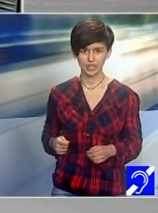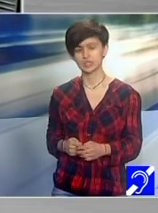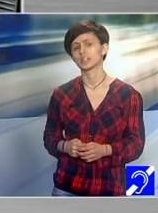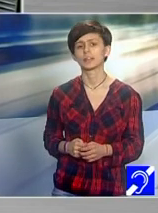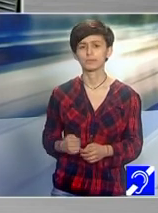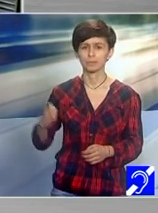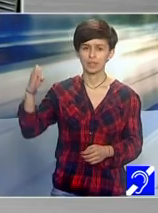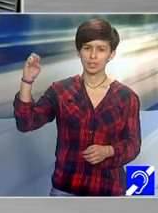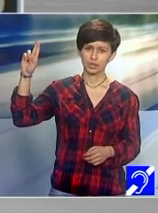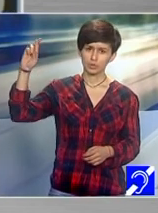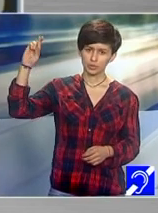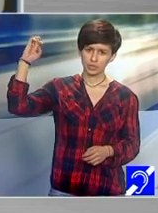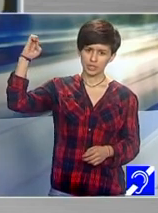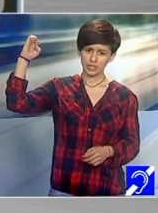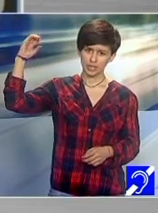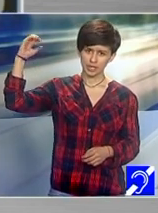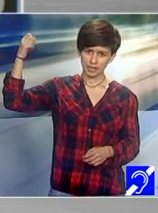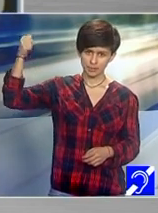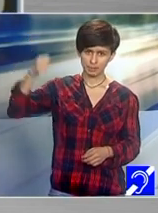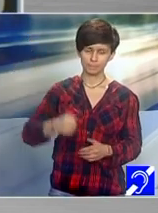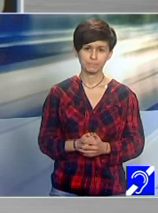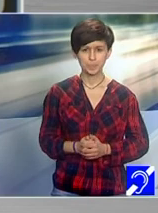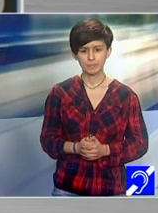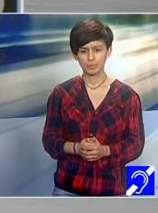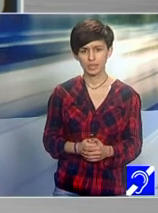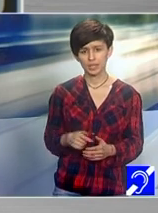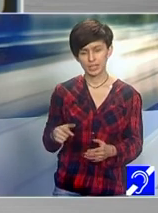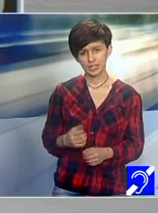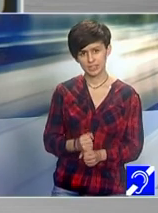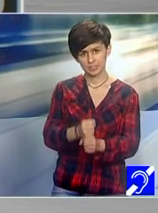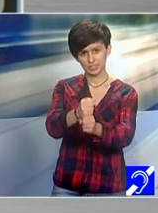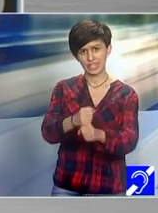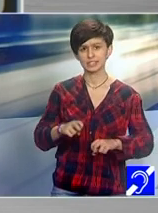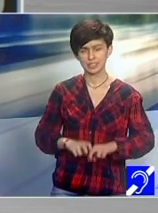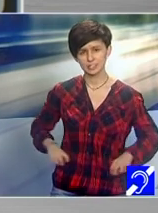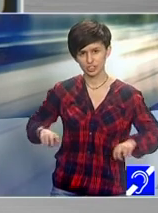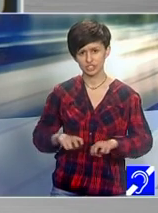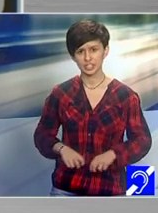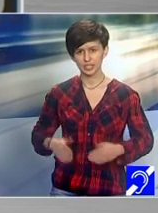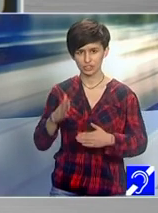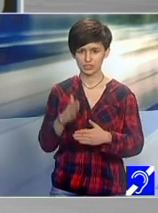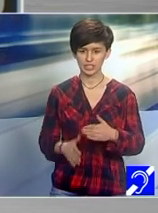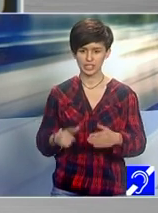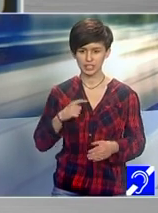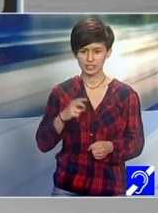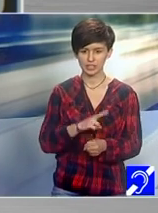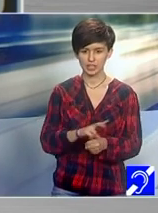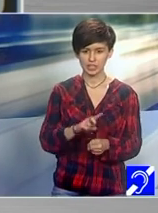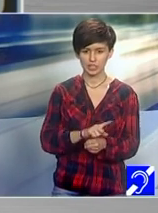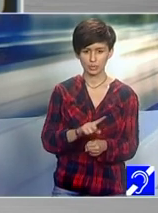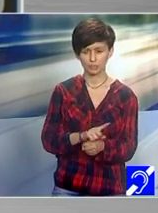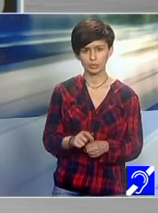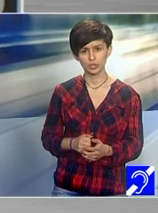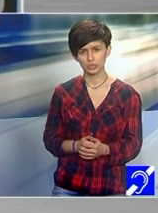Eureka, care tot așa, prin care se finanțează cercetarea și finalitatea este un produs care este